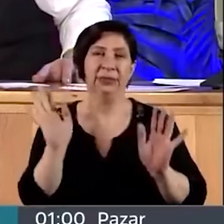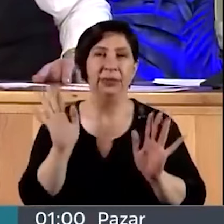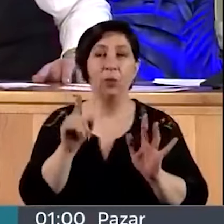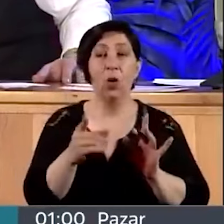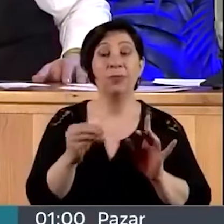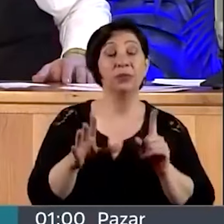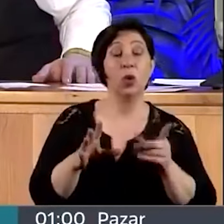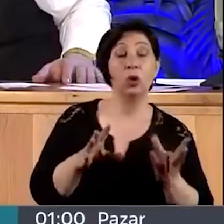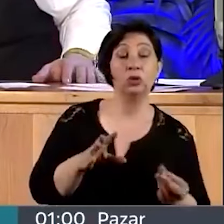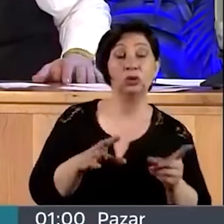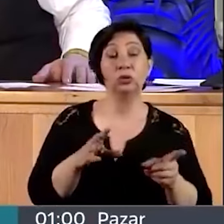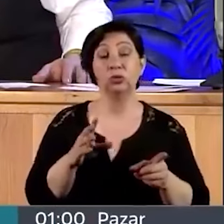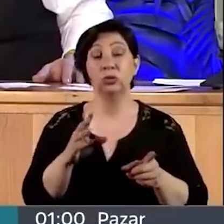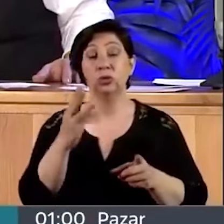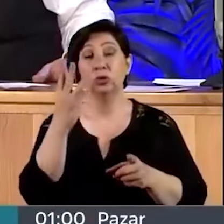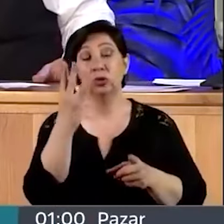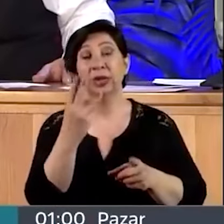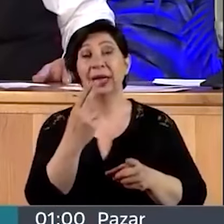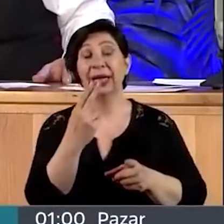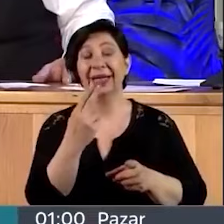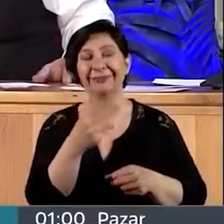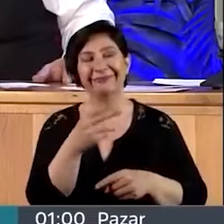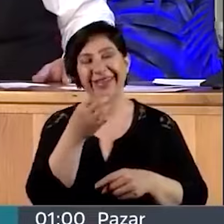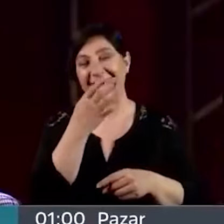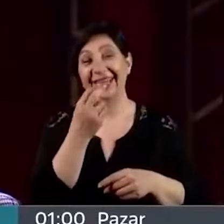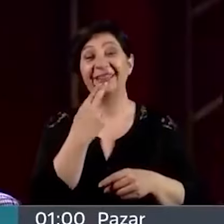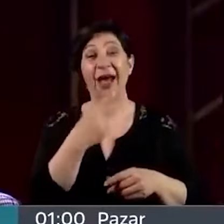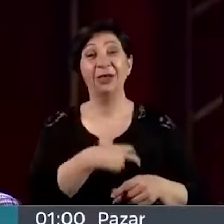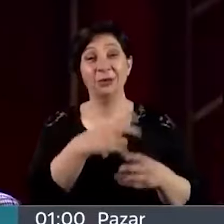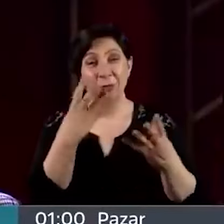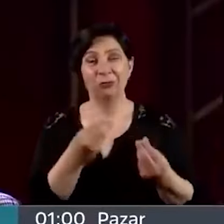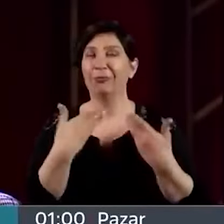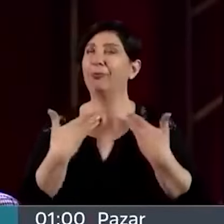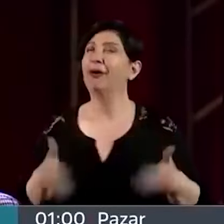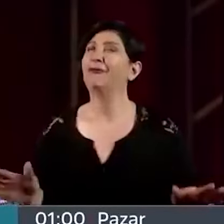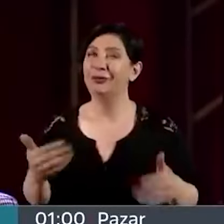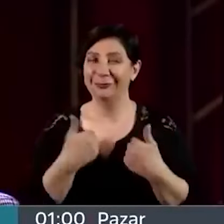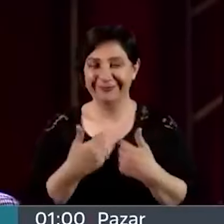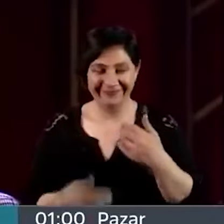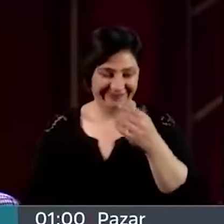öyle olmaz, bu böyle olur, o öyle olmaz. 3 tane Ankaralı kadına aşık oldum, perişan oldum. Anlatsana.